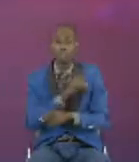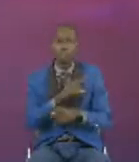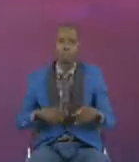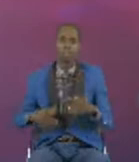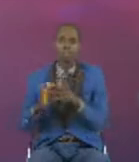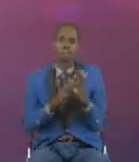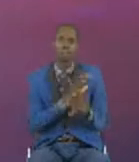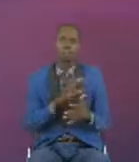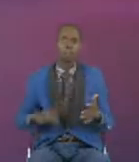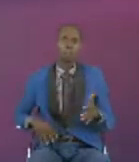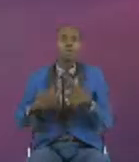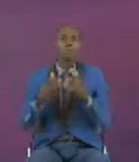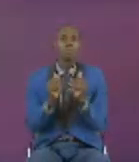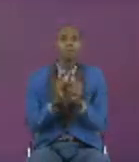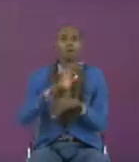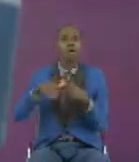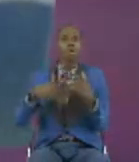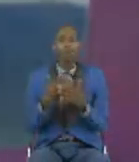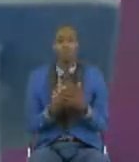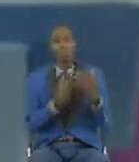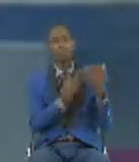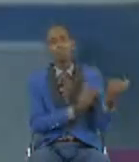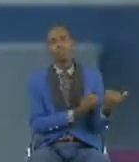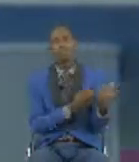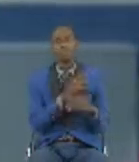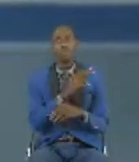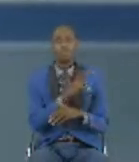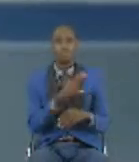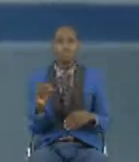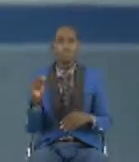et sans obstacle.